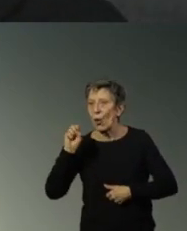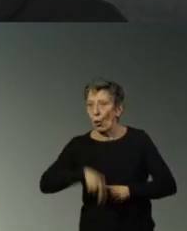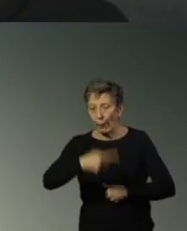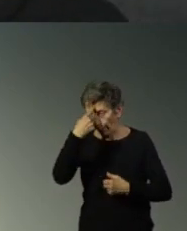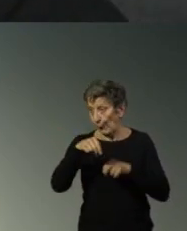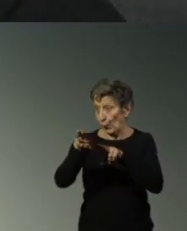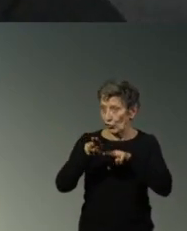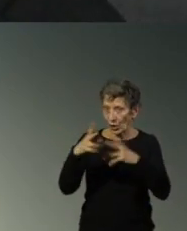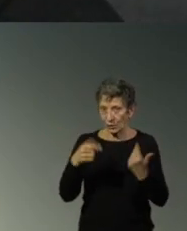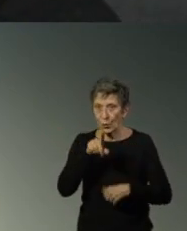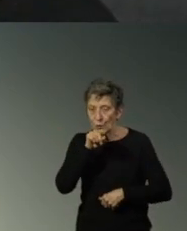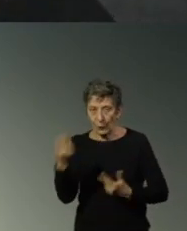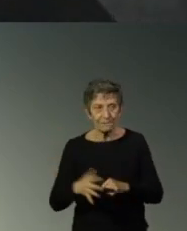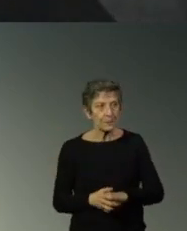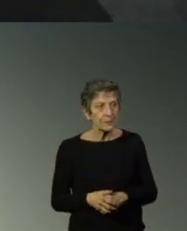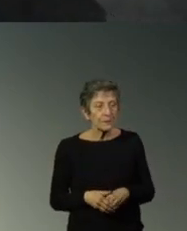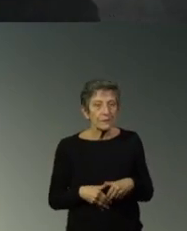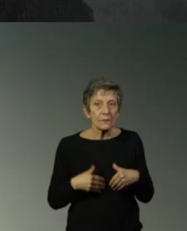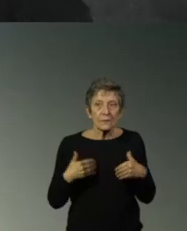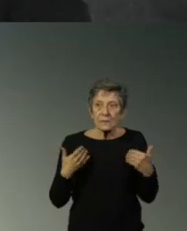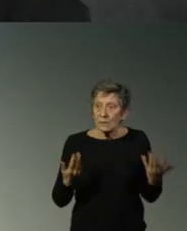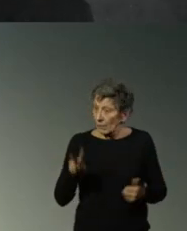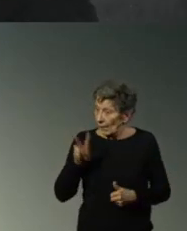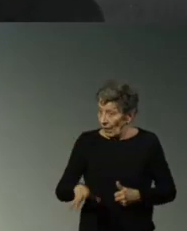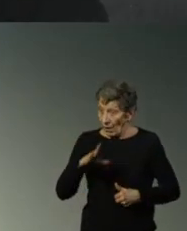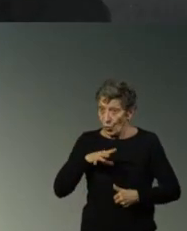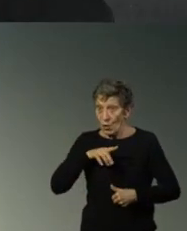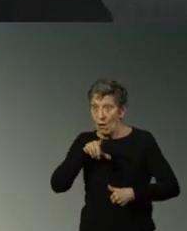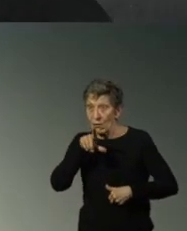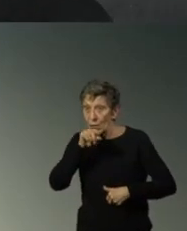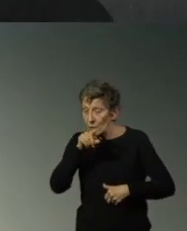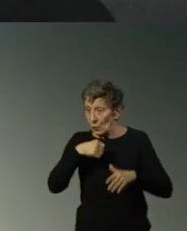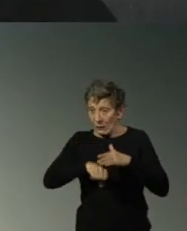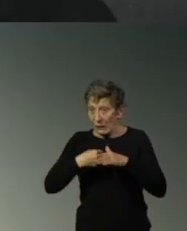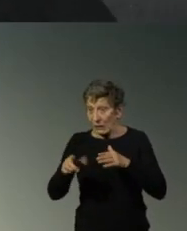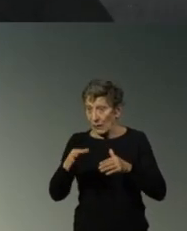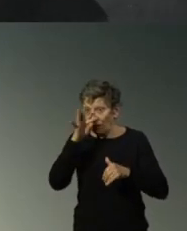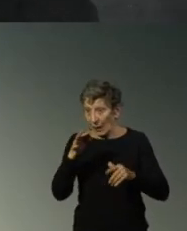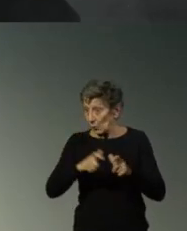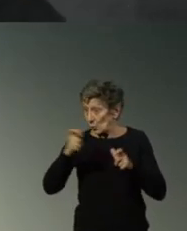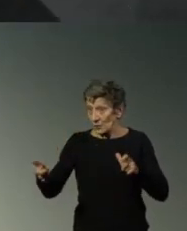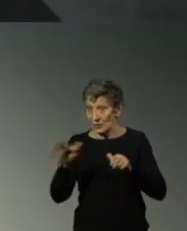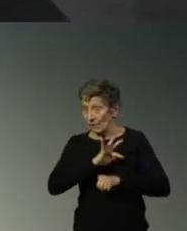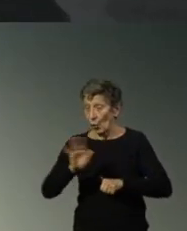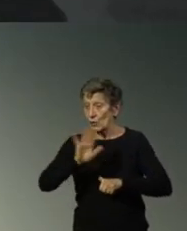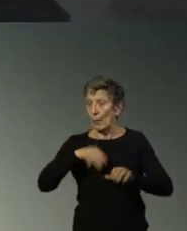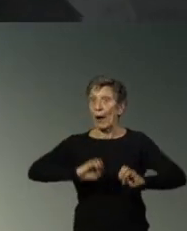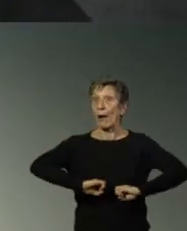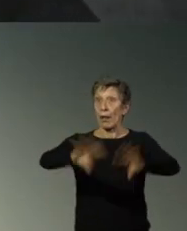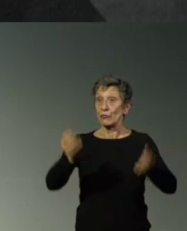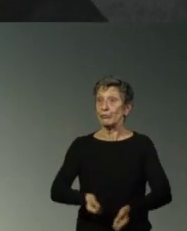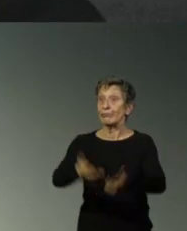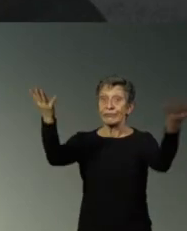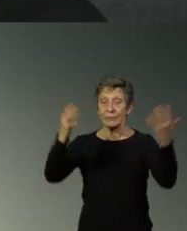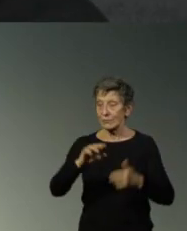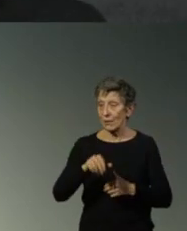sans doute, on fait naître vraiment des millions de faisans et de perdrix dans des fermes-usines en France pour les larguer dans la nature, la campagne,